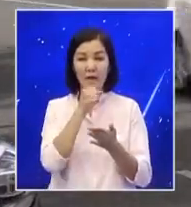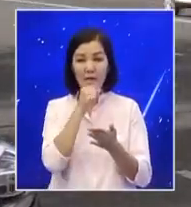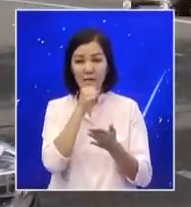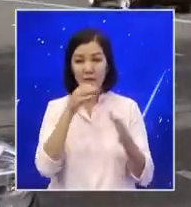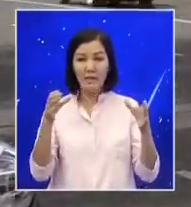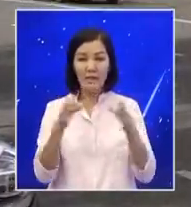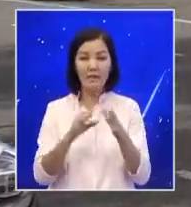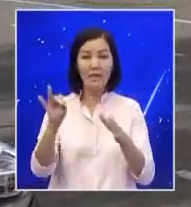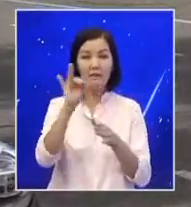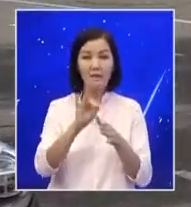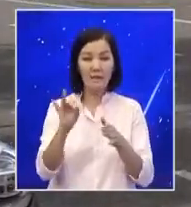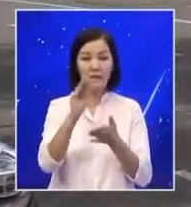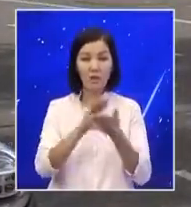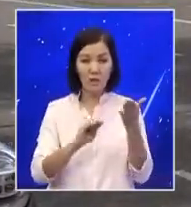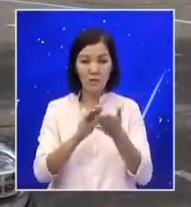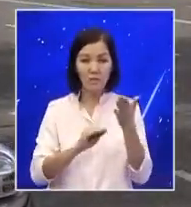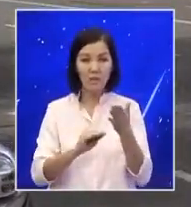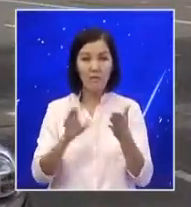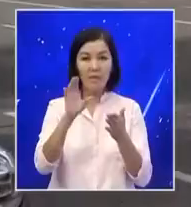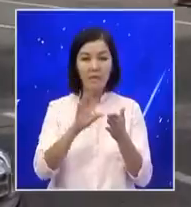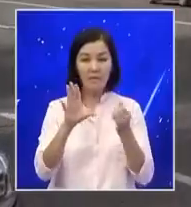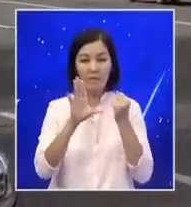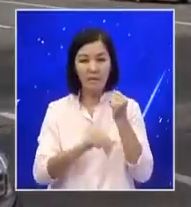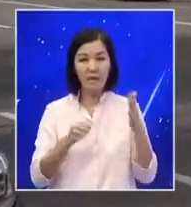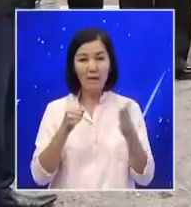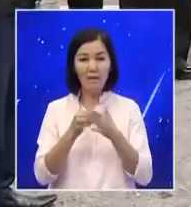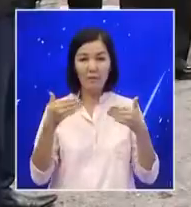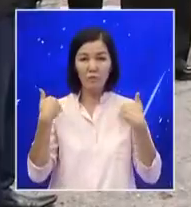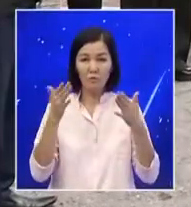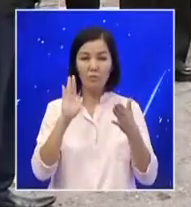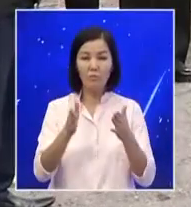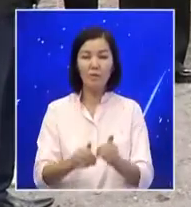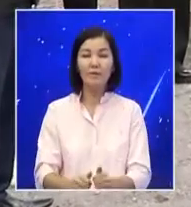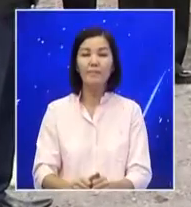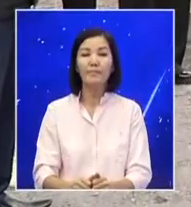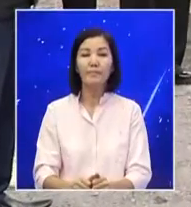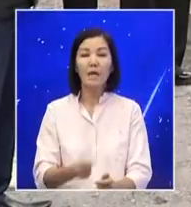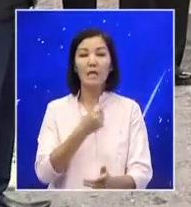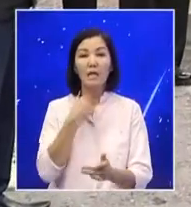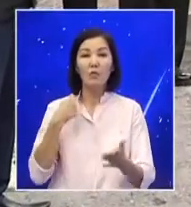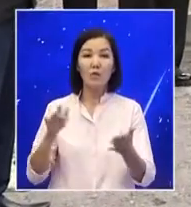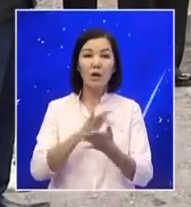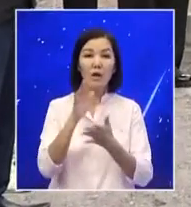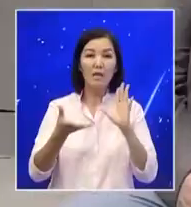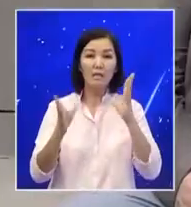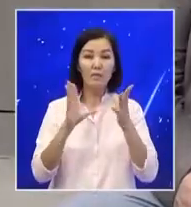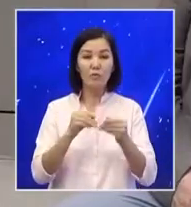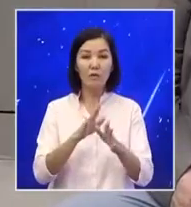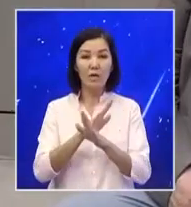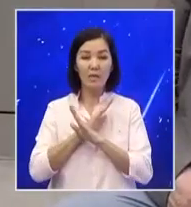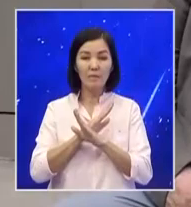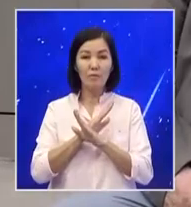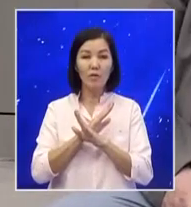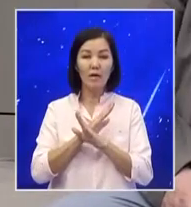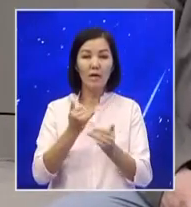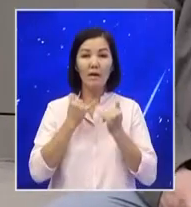алқасының тарихын жазып отырмыз. Біз қазір кітап осы сентябрьдің аяғында шығады баспадан. Атап өтерлігі Талдықорған қаласы бойынша өмірден өткен белгілі